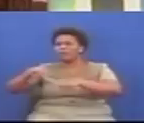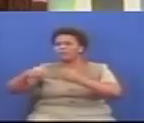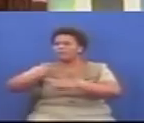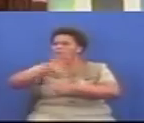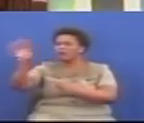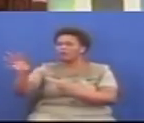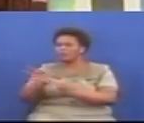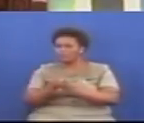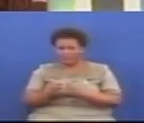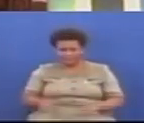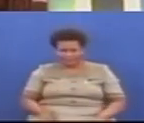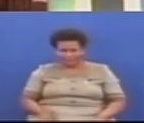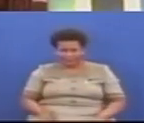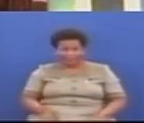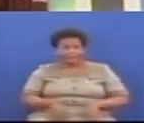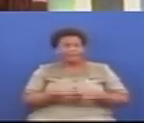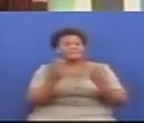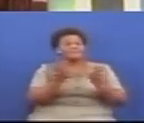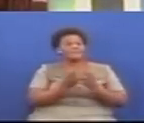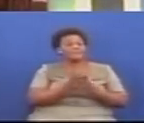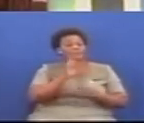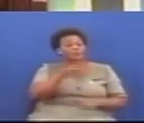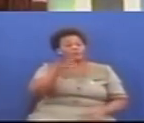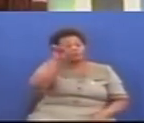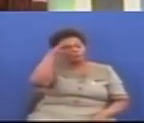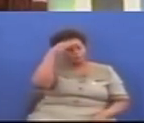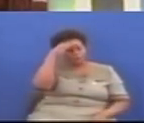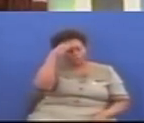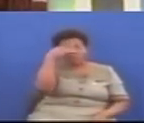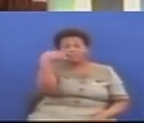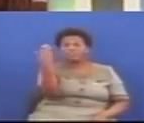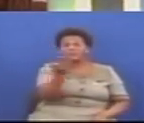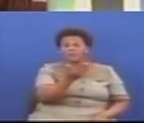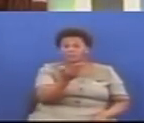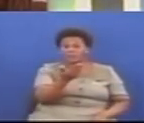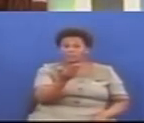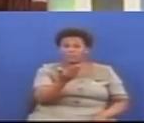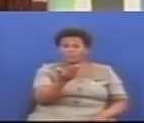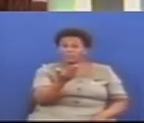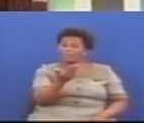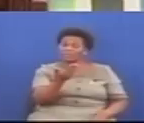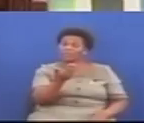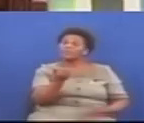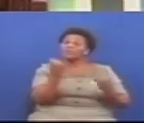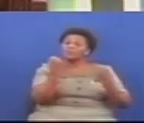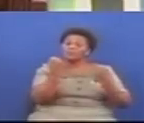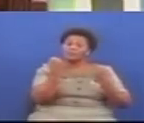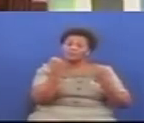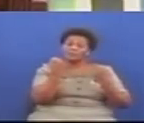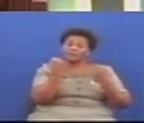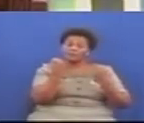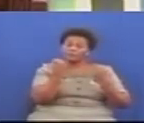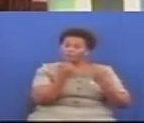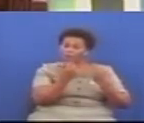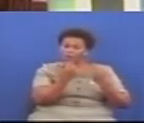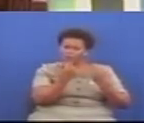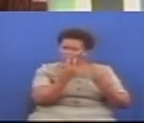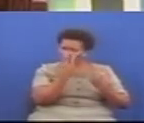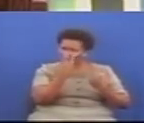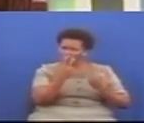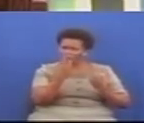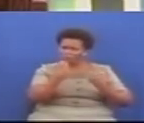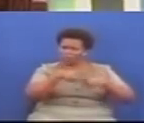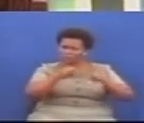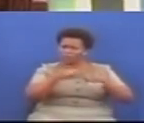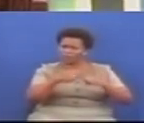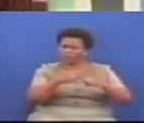Na polisi, baadhi ya polisi wanalalamikiwa kufanya hii kazi ya bodaboda ionekane ngumu zaidi kwa kuchukua